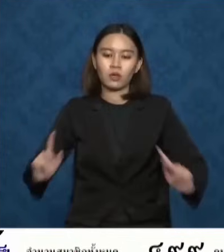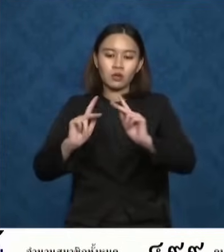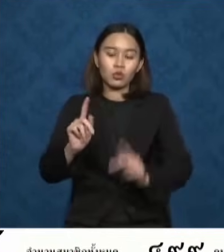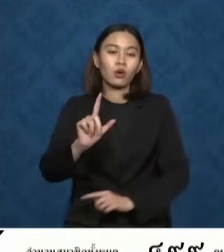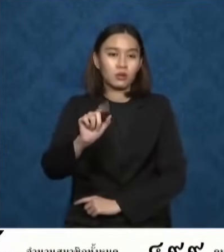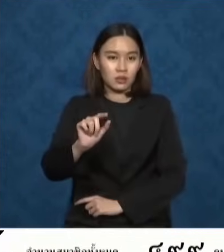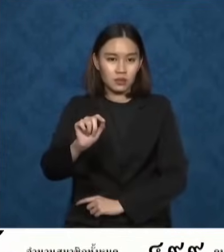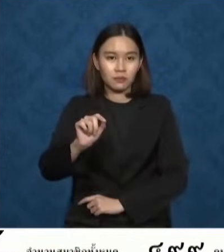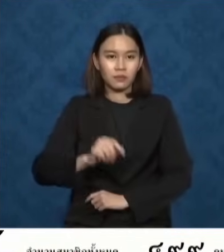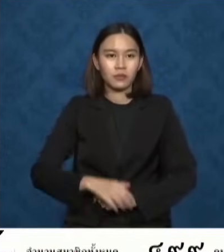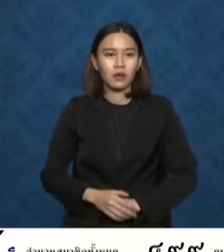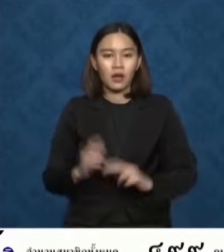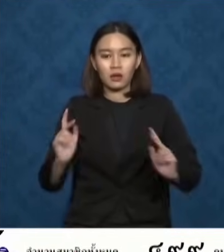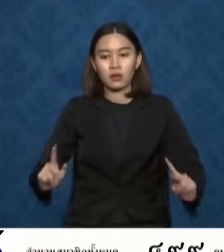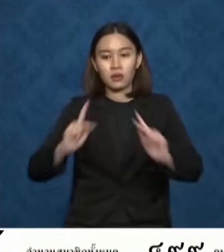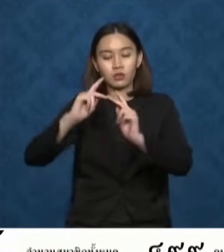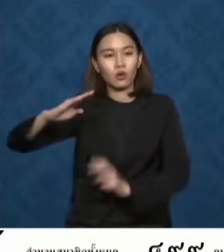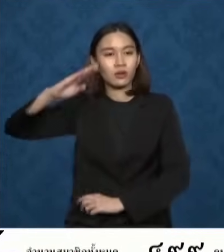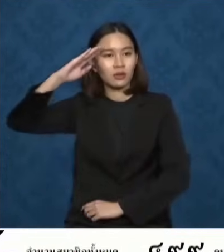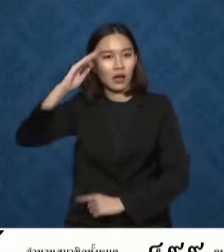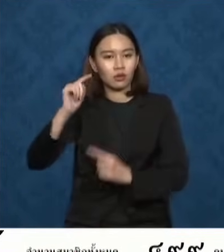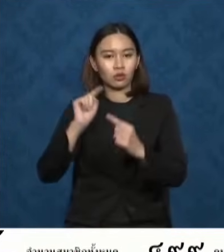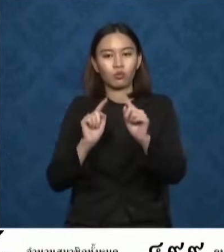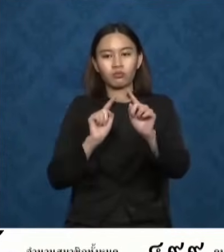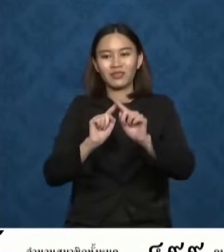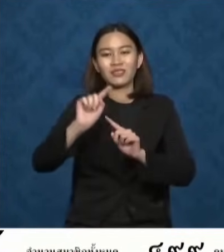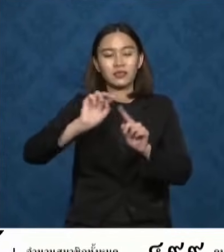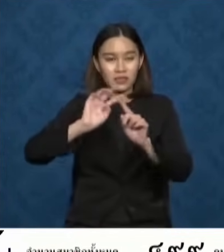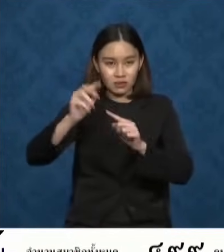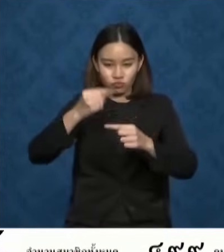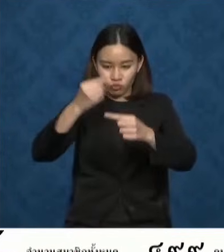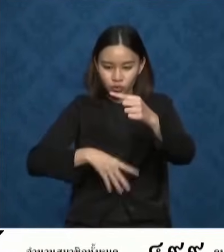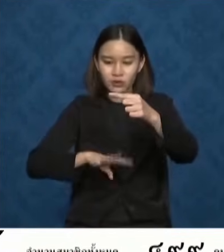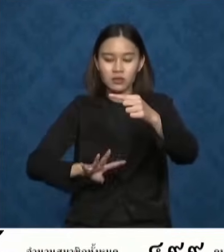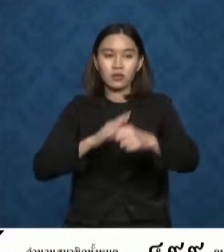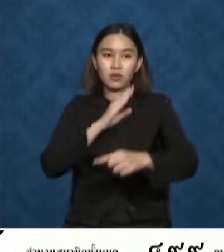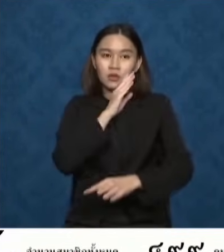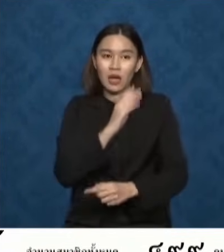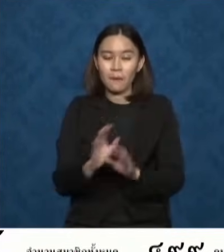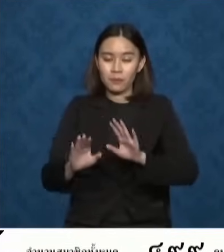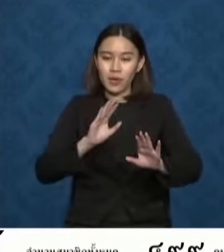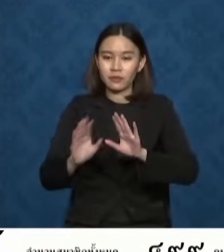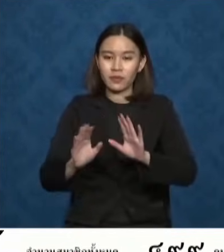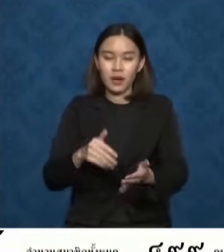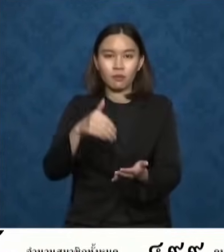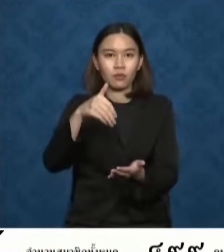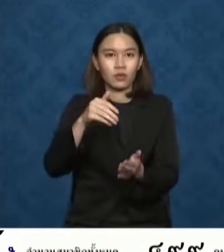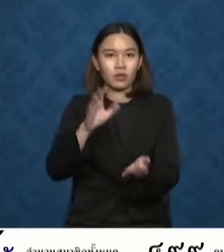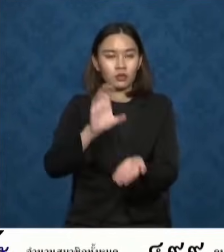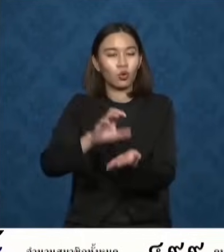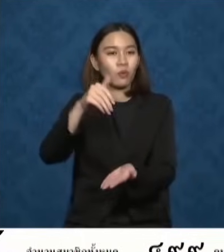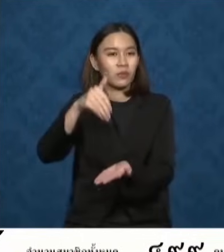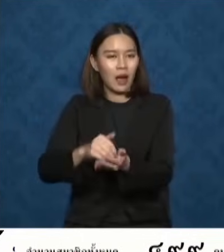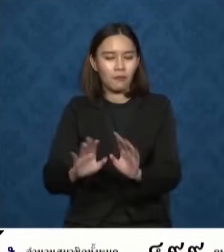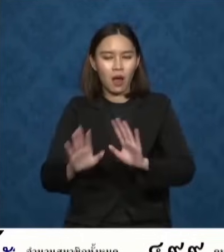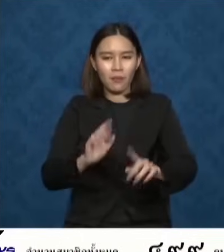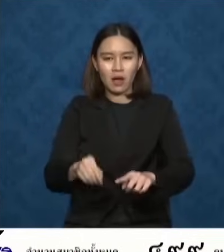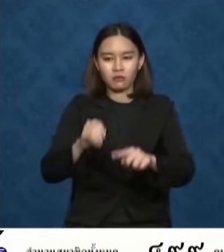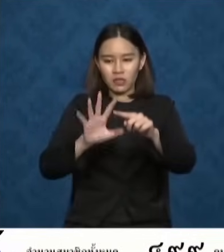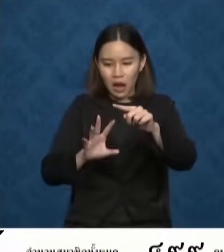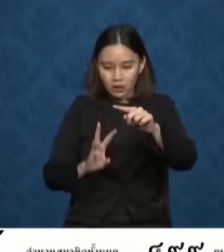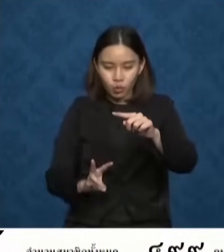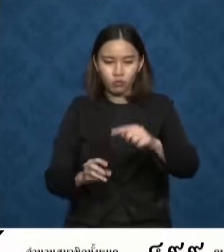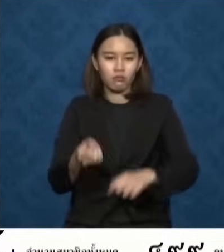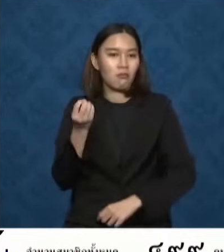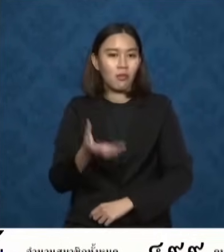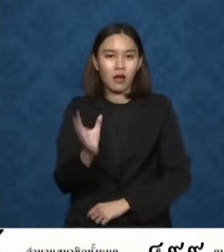บาลกระทรวงกลาโหมอยู่ในอันดับที่4ยิ่งถ้าไปเทียบกับงบกลางแล้วอยู่อันดับที่5ที่6เพราะนั้นเนี่ยไม่ถือว่า